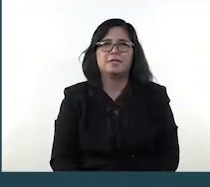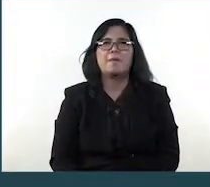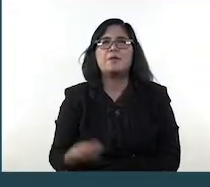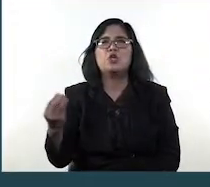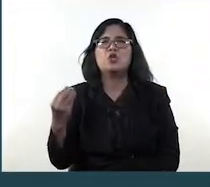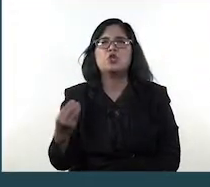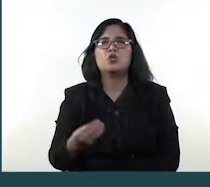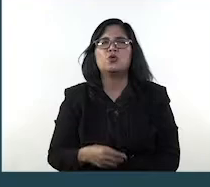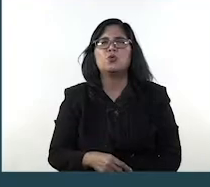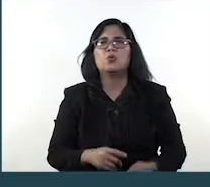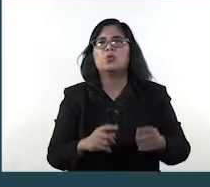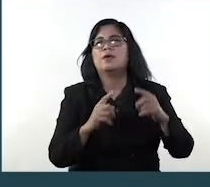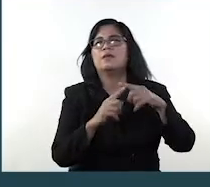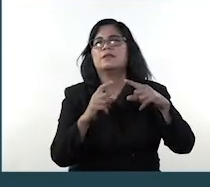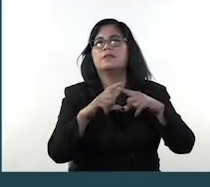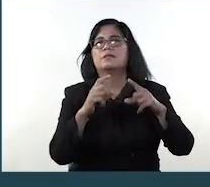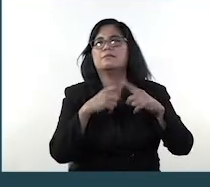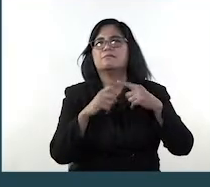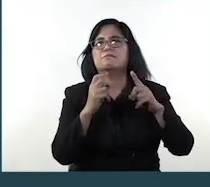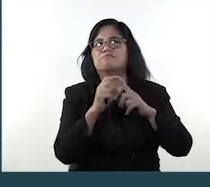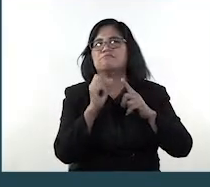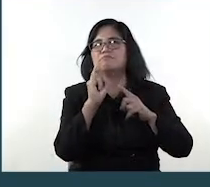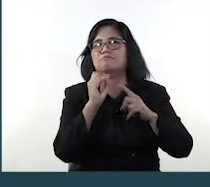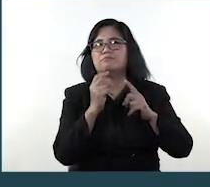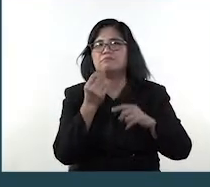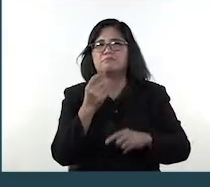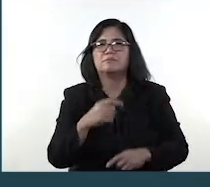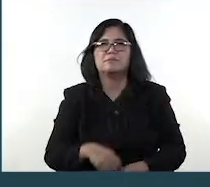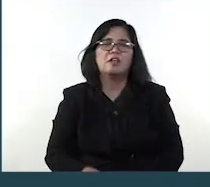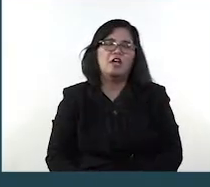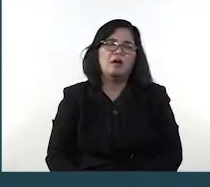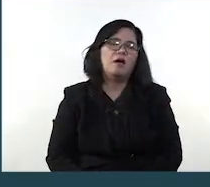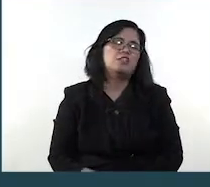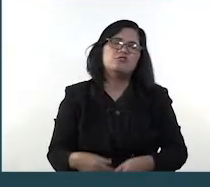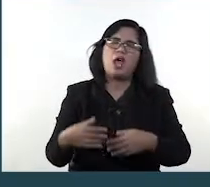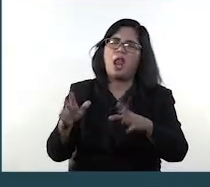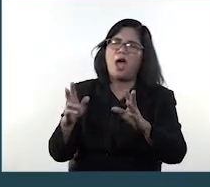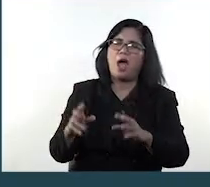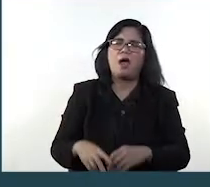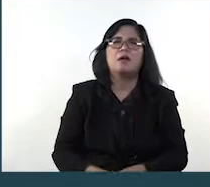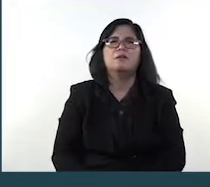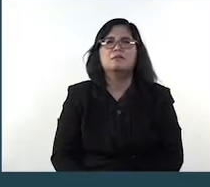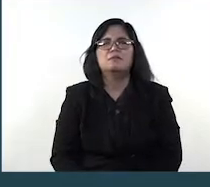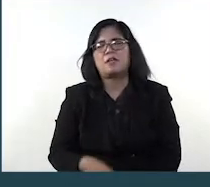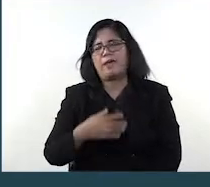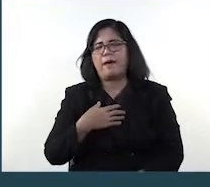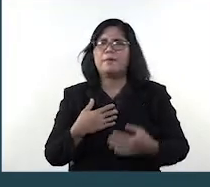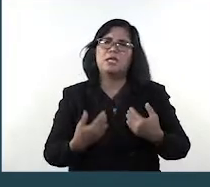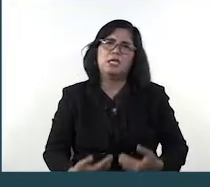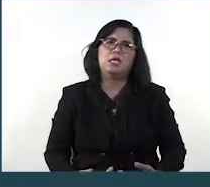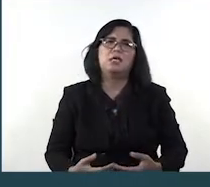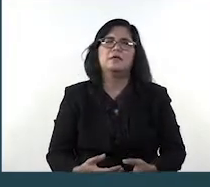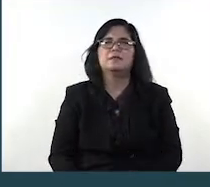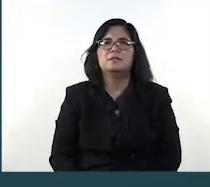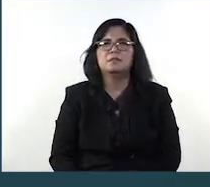Hai di flash maunya kita malas aja ya udah lihat aja nanti lah wes ra Sera whatever will be will be lah sama orangnya begini mau diapain jadi